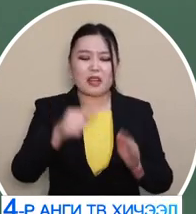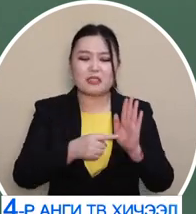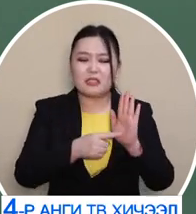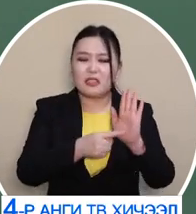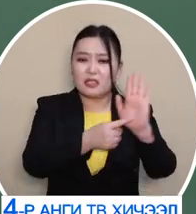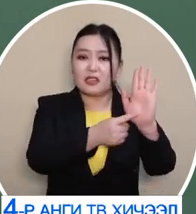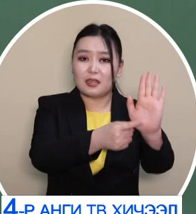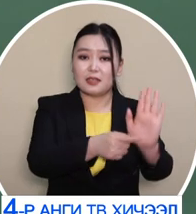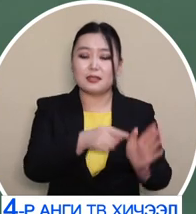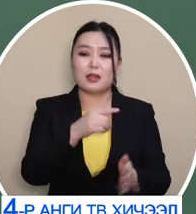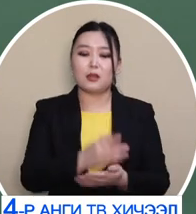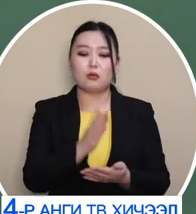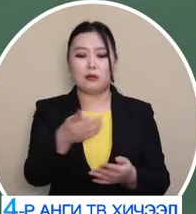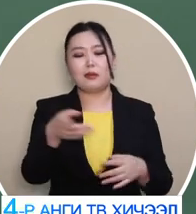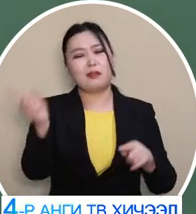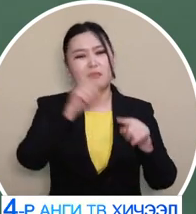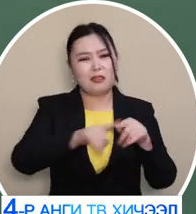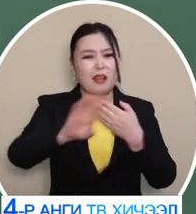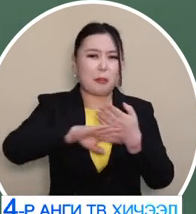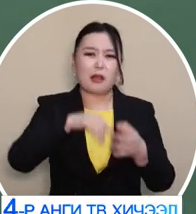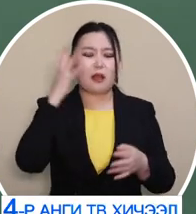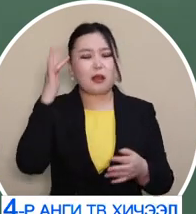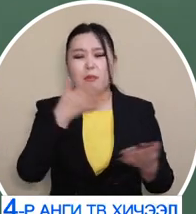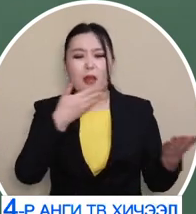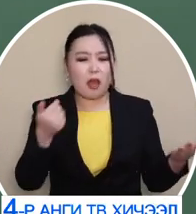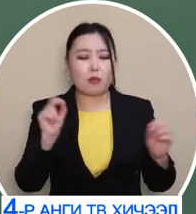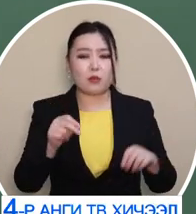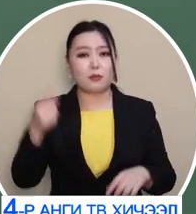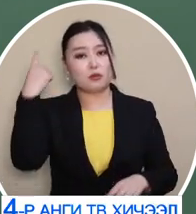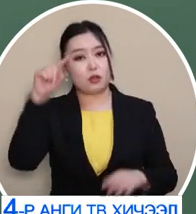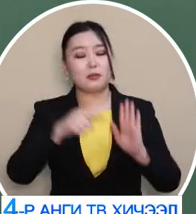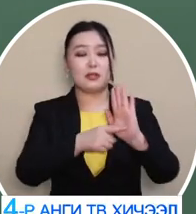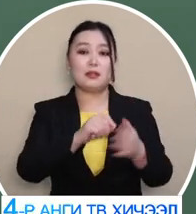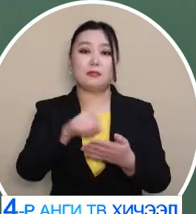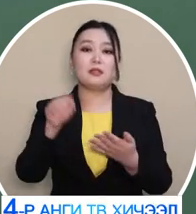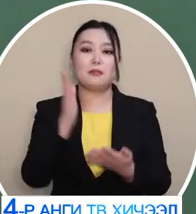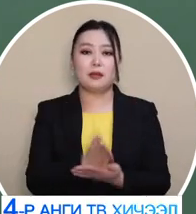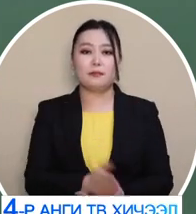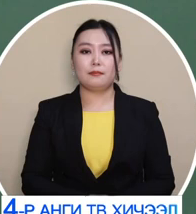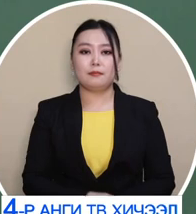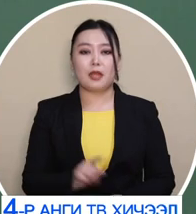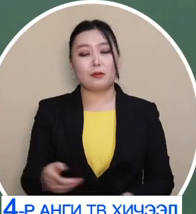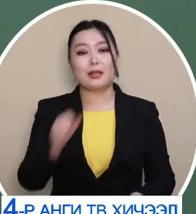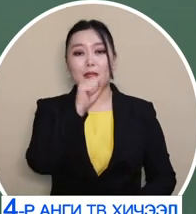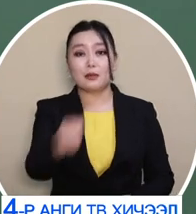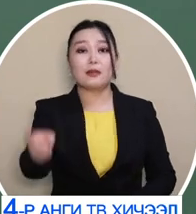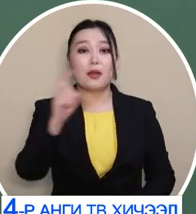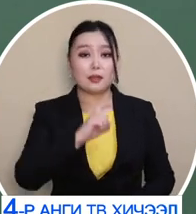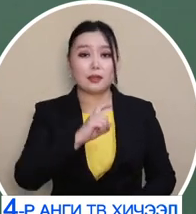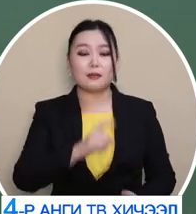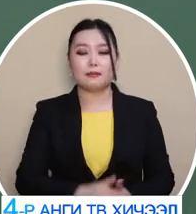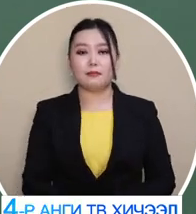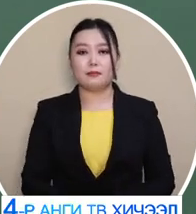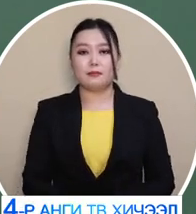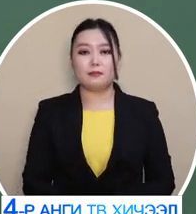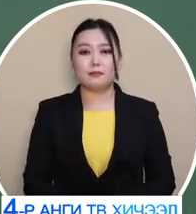өмгүүлж хамгаалах аргагүй болж байгаа тухай зохиолч маань илэрхийлэн бичжээ. За тэгвэл асуултандаа хариулъя.